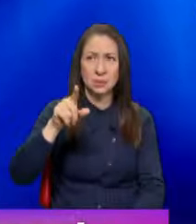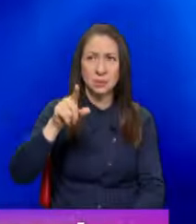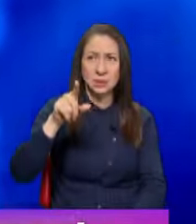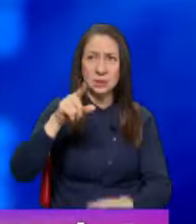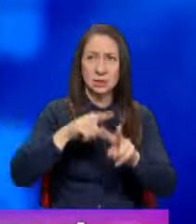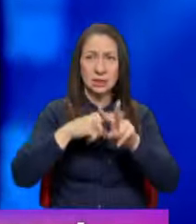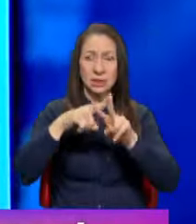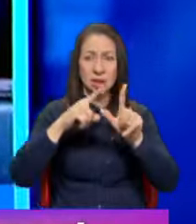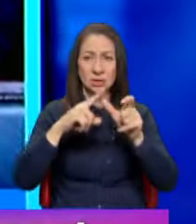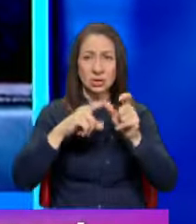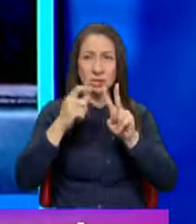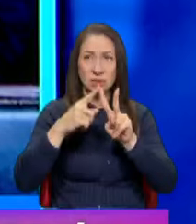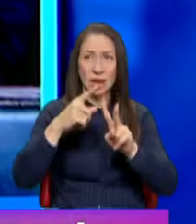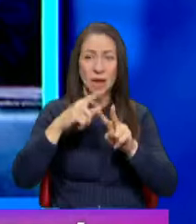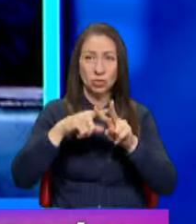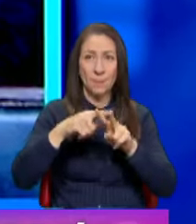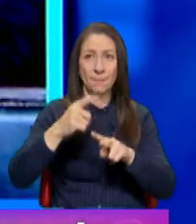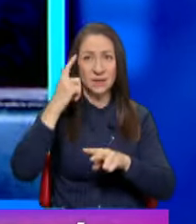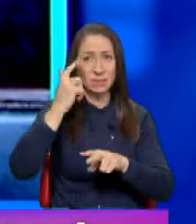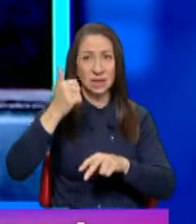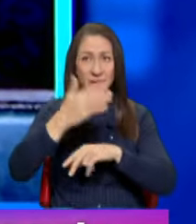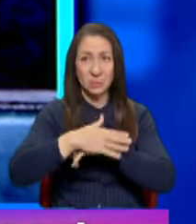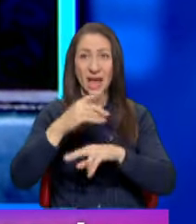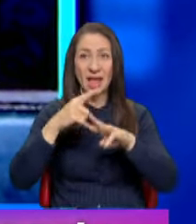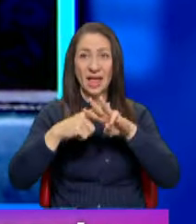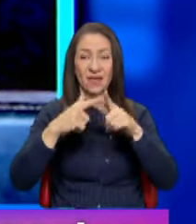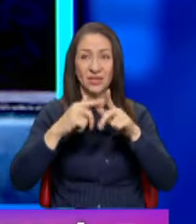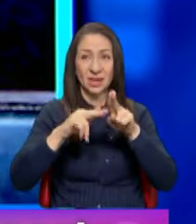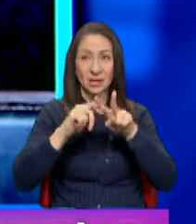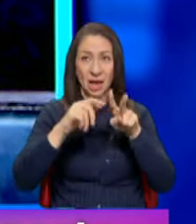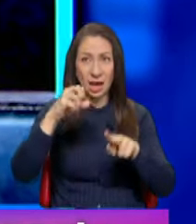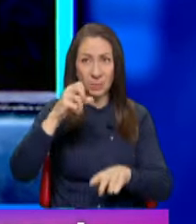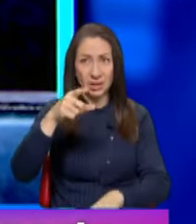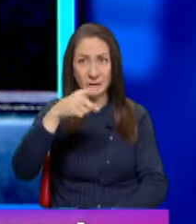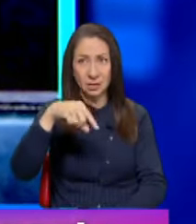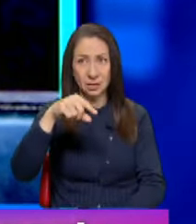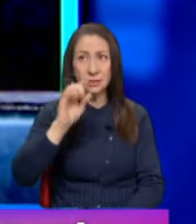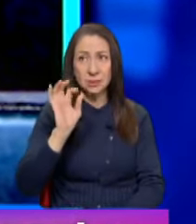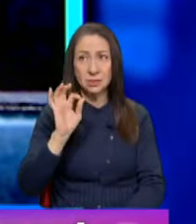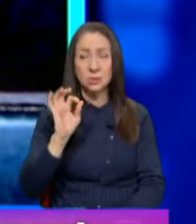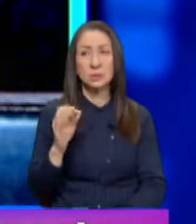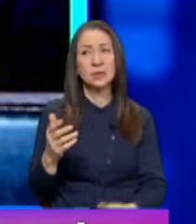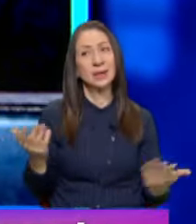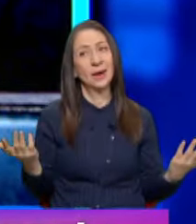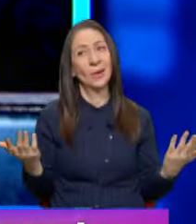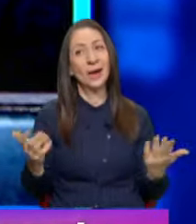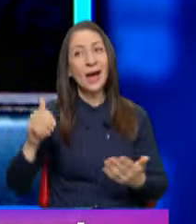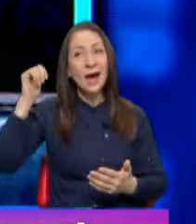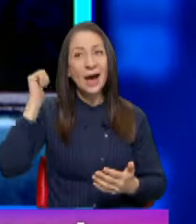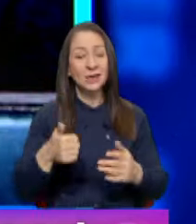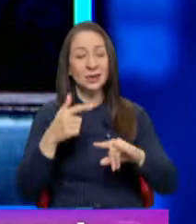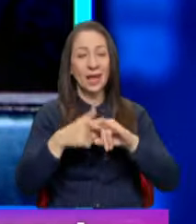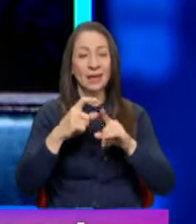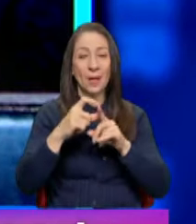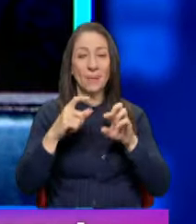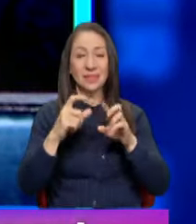Yalçın Akdoğan Başbakan Yardımcısı Evet Efkan Ala Evet ve AKP'li değil mi diğerleri y her gün HDP ile